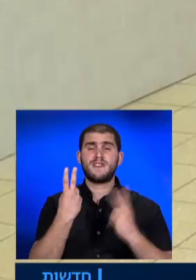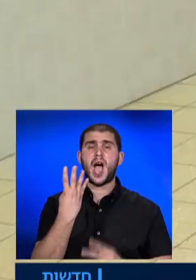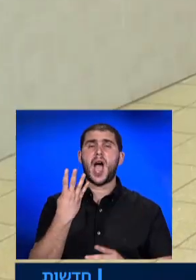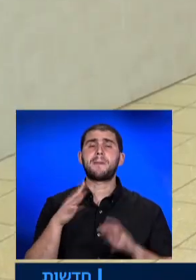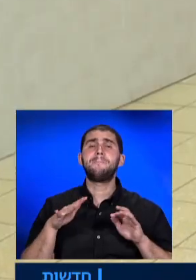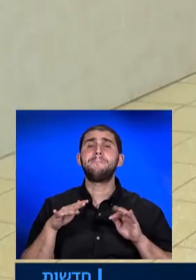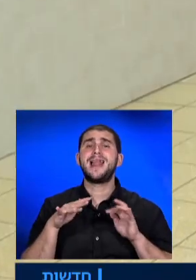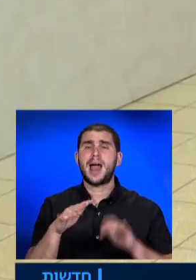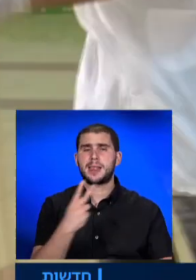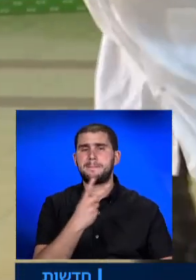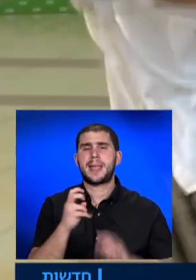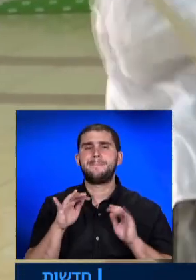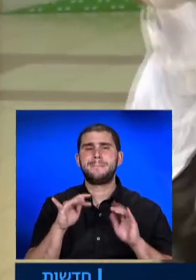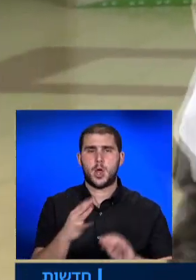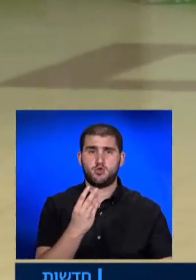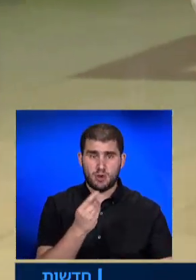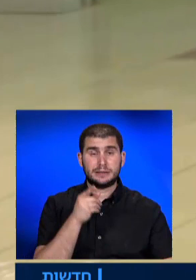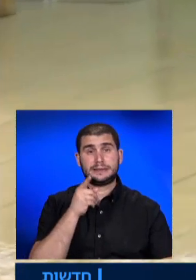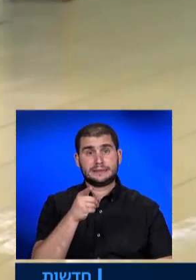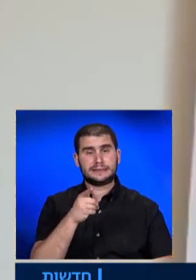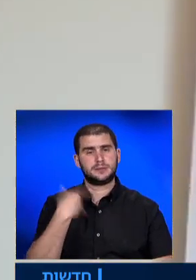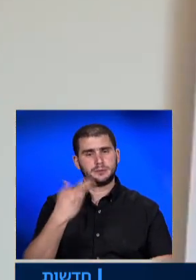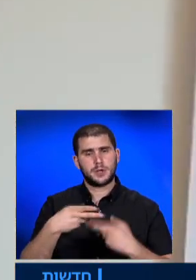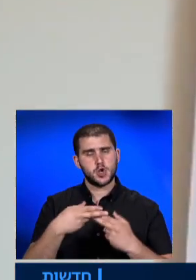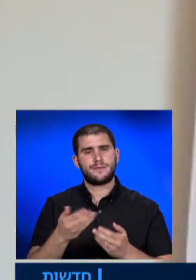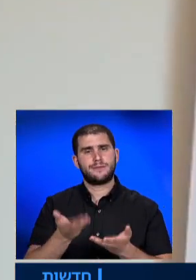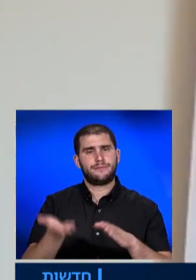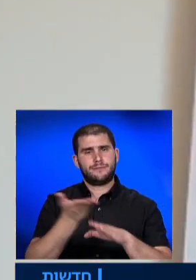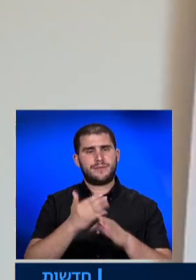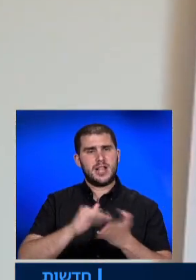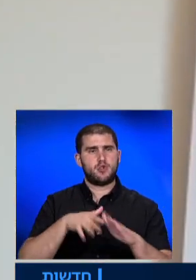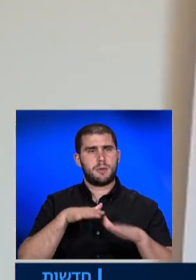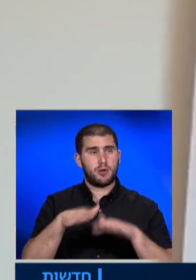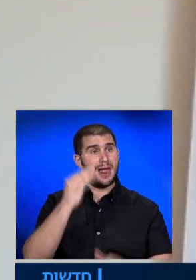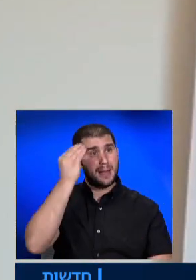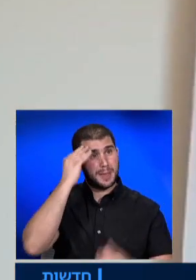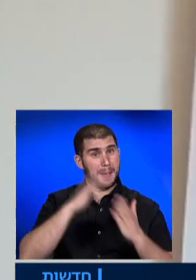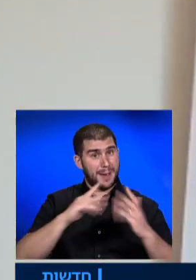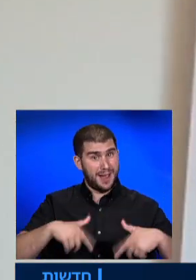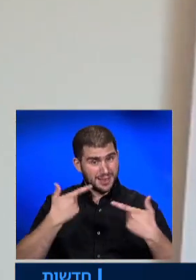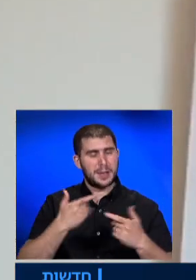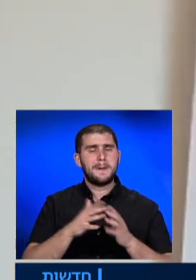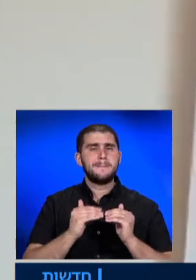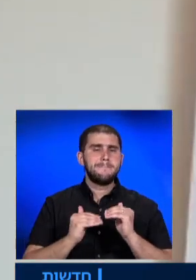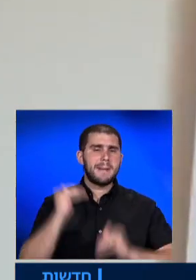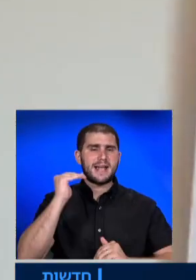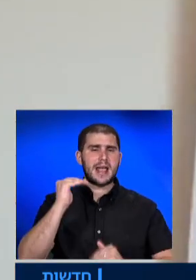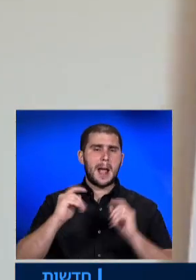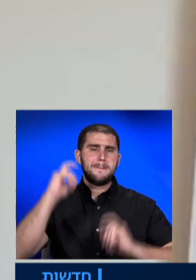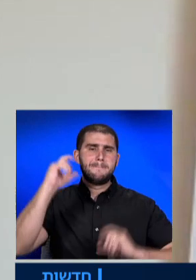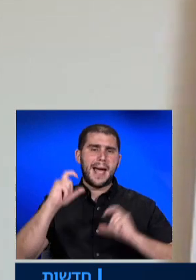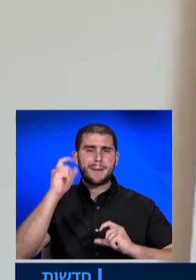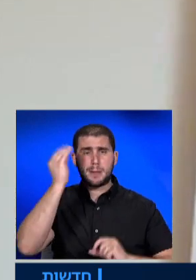4.2 מיליארד שקלים, וזה יובא לאישור הממשלה. הלמידה מהבית מגדילה את הפערים הלימודיים בצורה משמעותית, בעיקר על